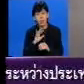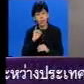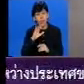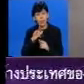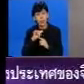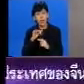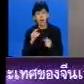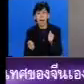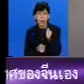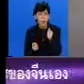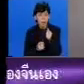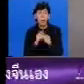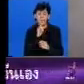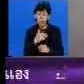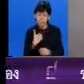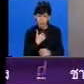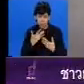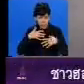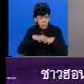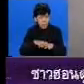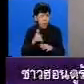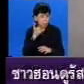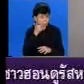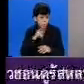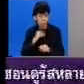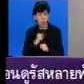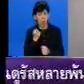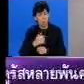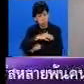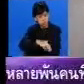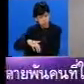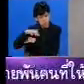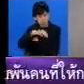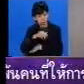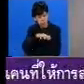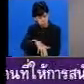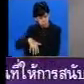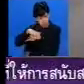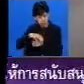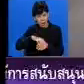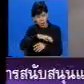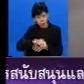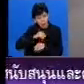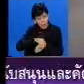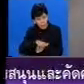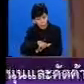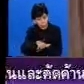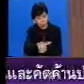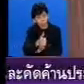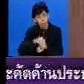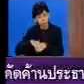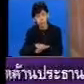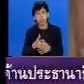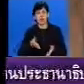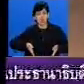รีกำนันตำบลนบปริงได้ประสานจังหวัดพังงานำรถแบ็คโฮลอกท่อที่อุดตันจึงทำให้น้ำป่าไหลหลากเข้าท่ว